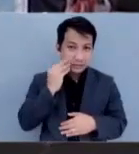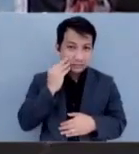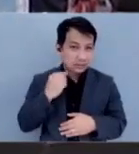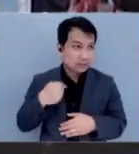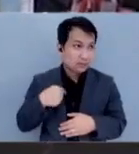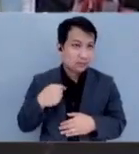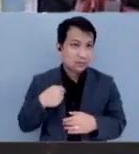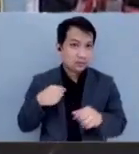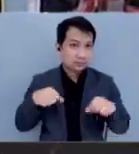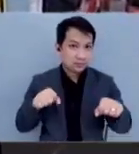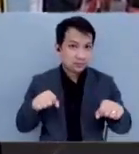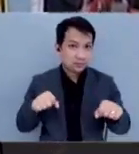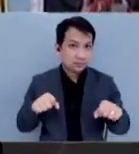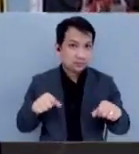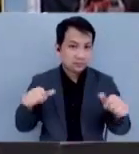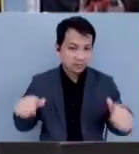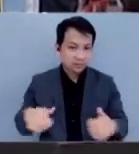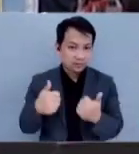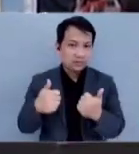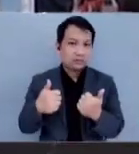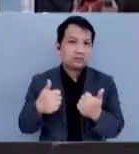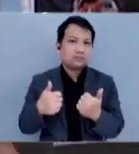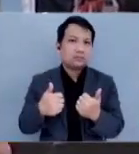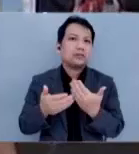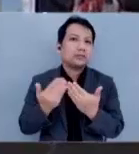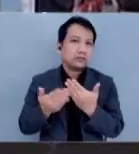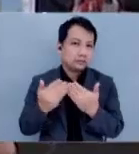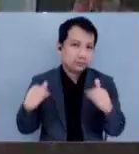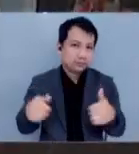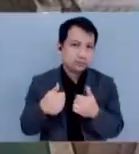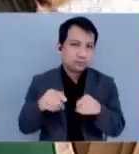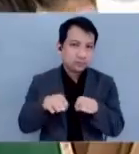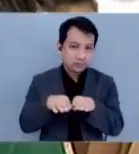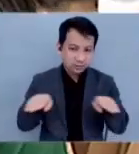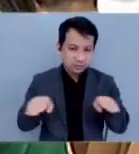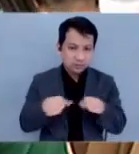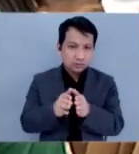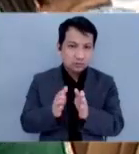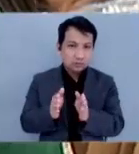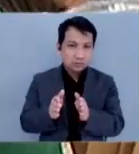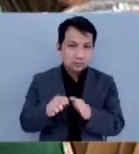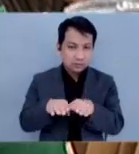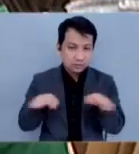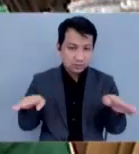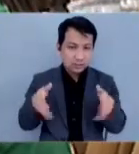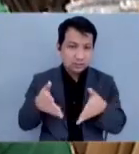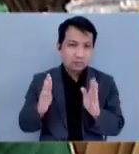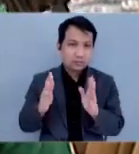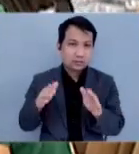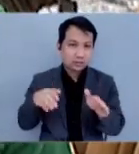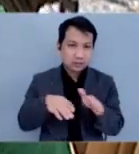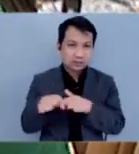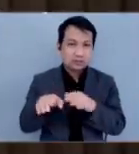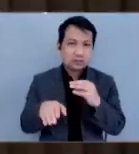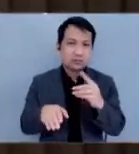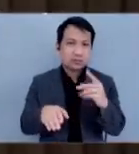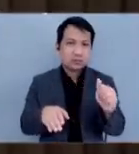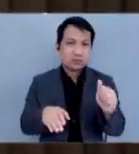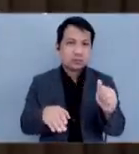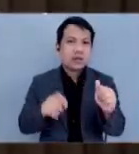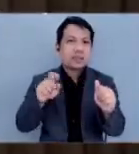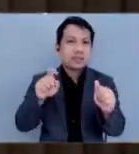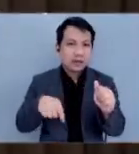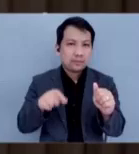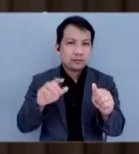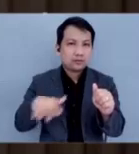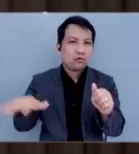takaw disgrasya siya kasi expected mo na open yung lane. Ayon sa MMDA, dapat tapos na lahat